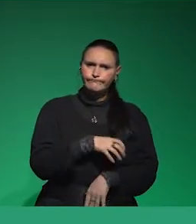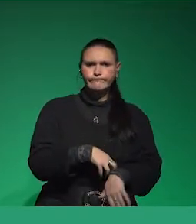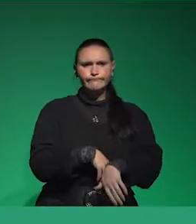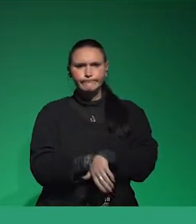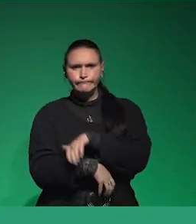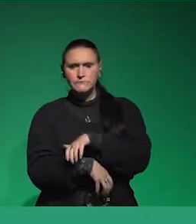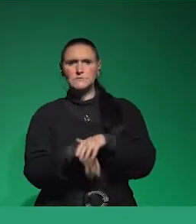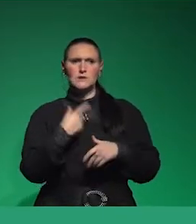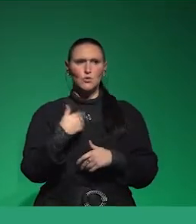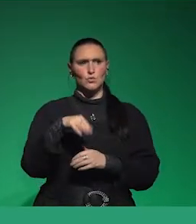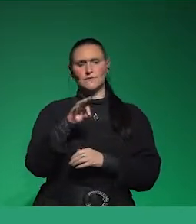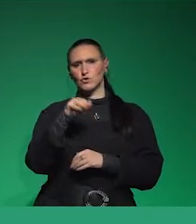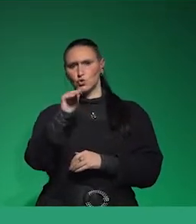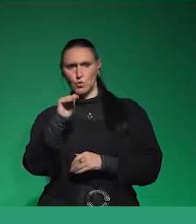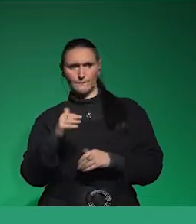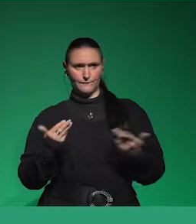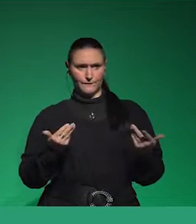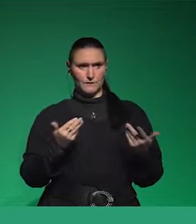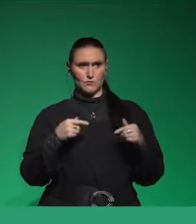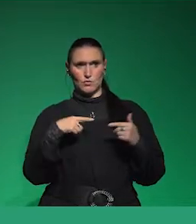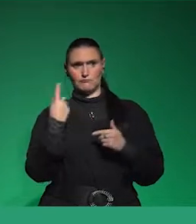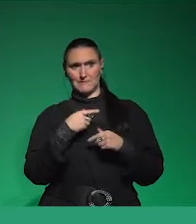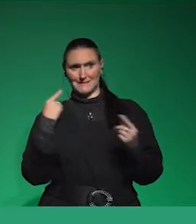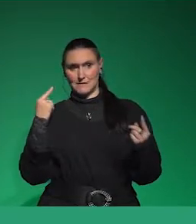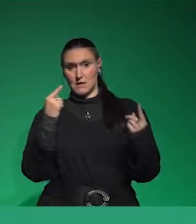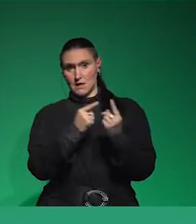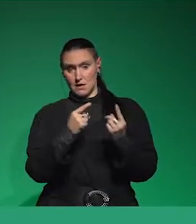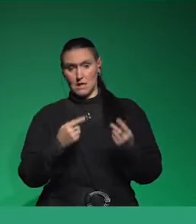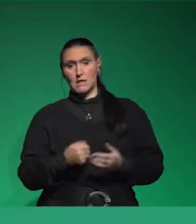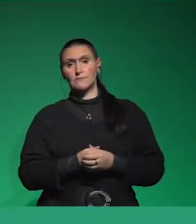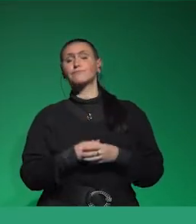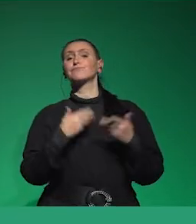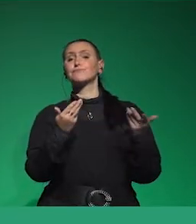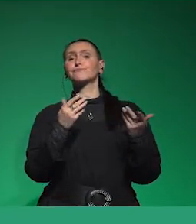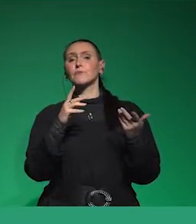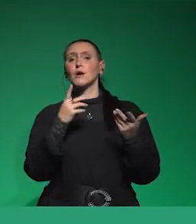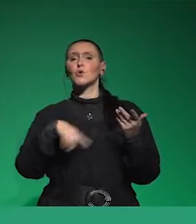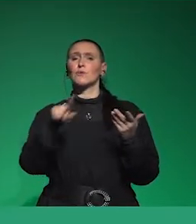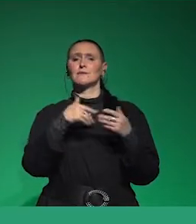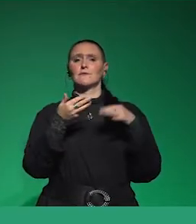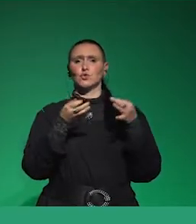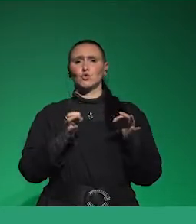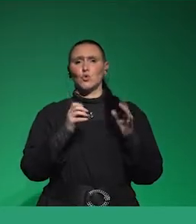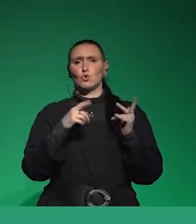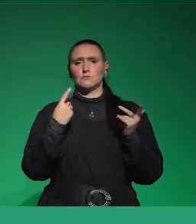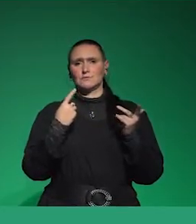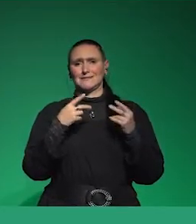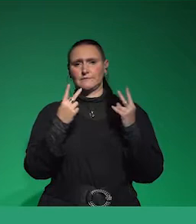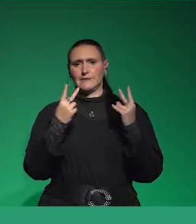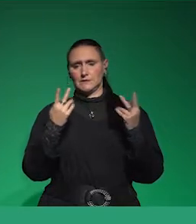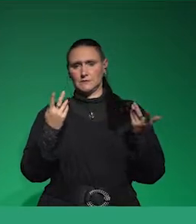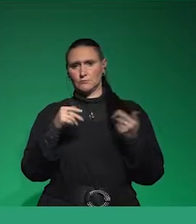Zukunft, da gibt es natürlich diese folgenden Funktionen, die wir berücksichtigen müssen. Also ist genügend